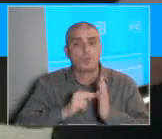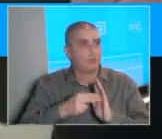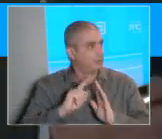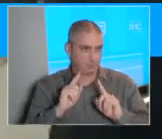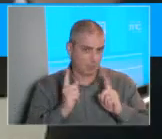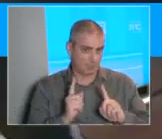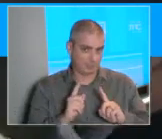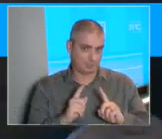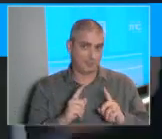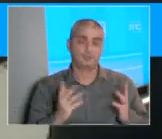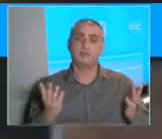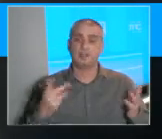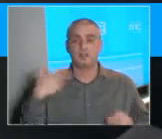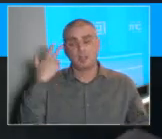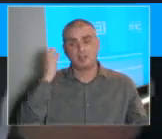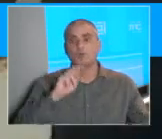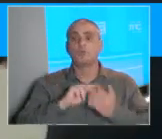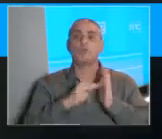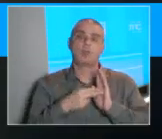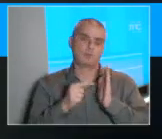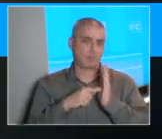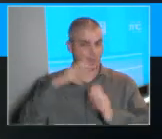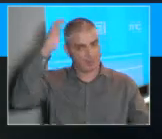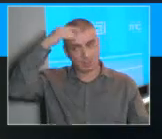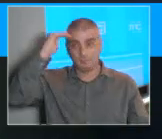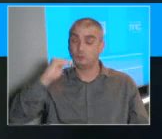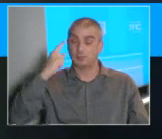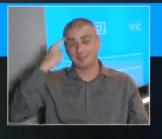זה לא יקרה. כן, אז זאת תהיה התאבדות, כי את בצלאל סמוטריץ'